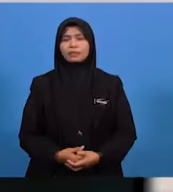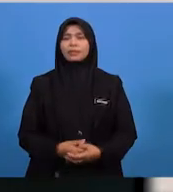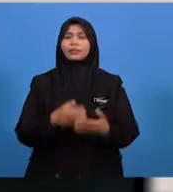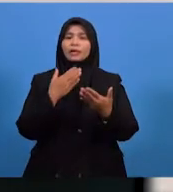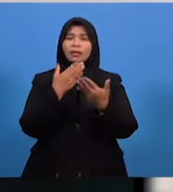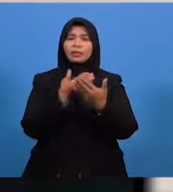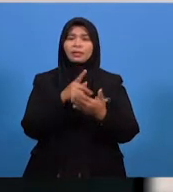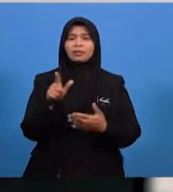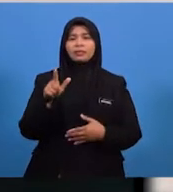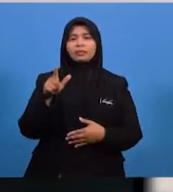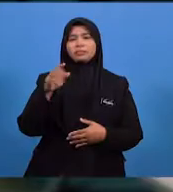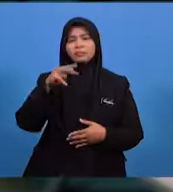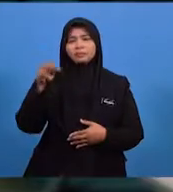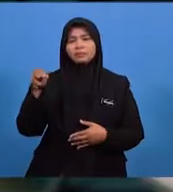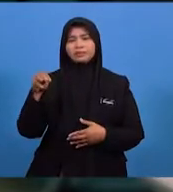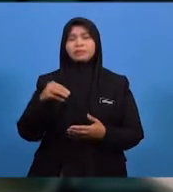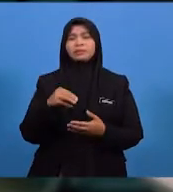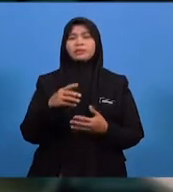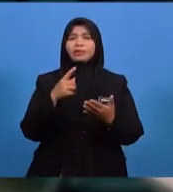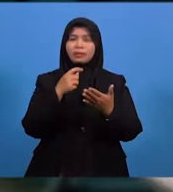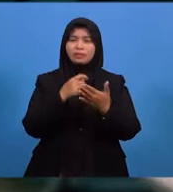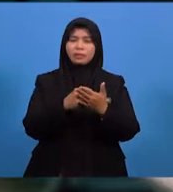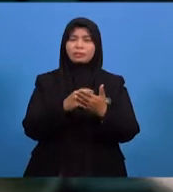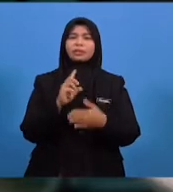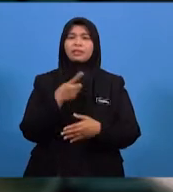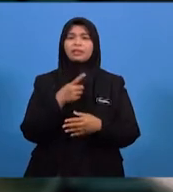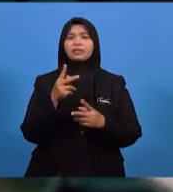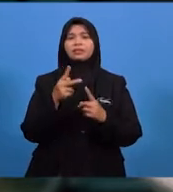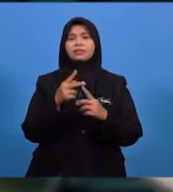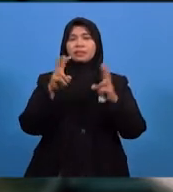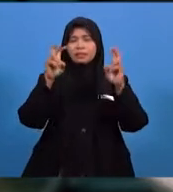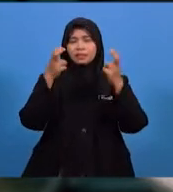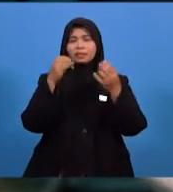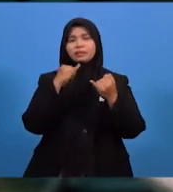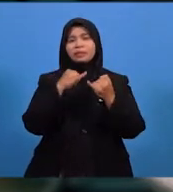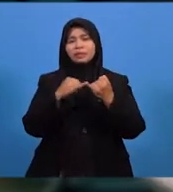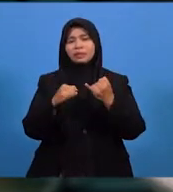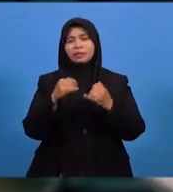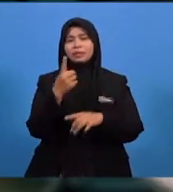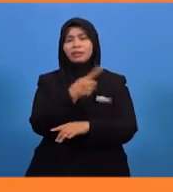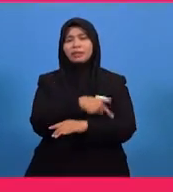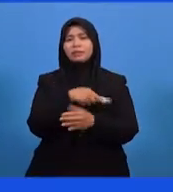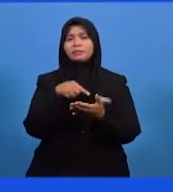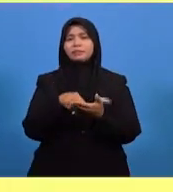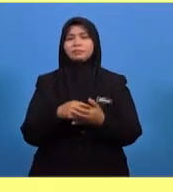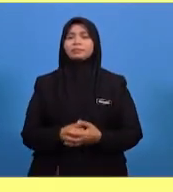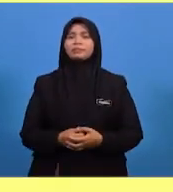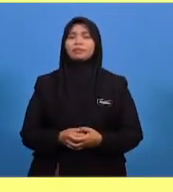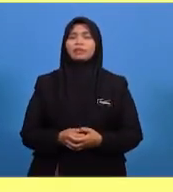mbek lah murid-murid di boleh kita ke tajuk akhir pada hari ini